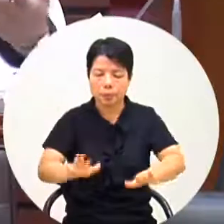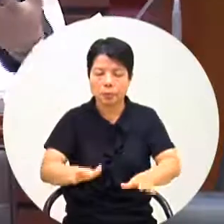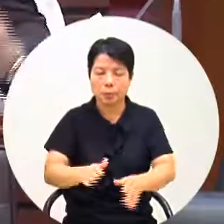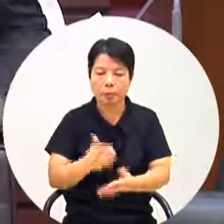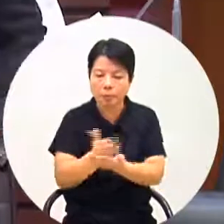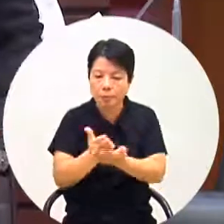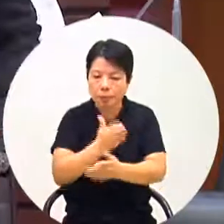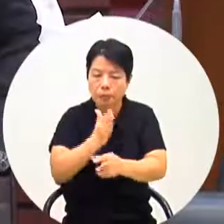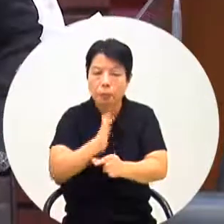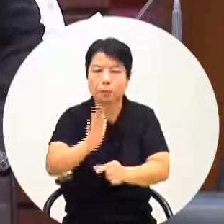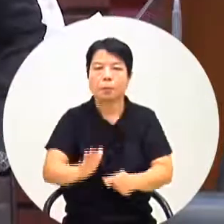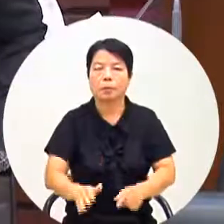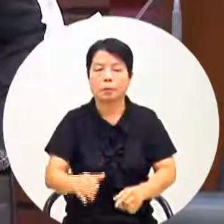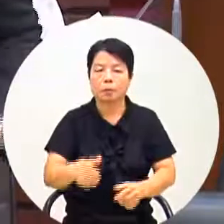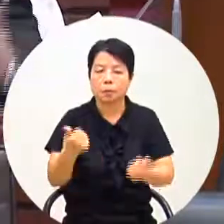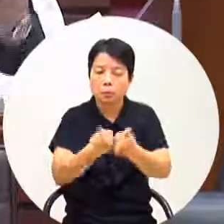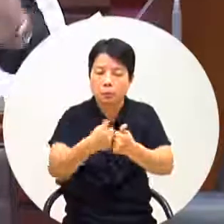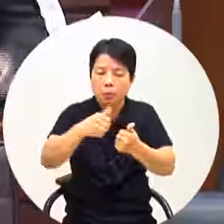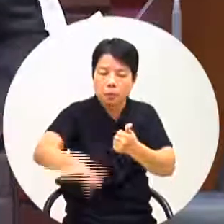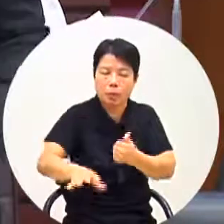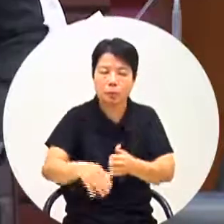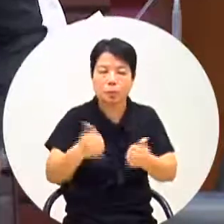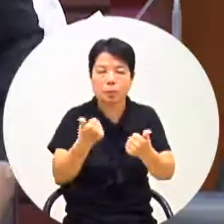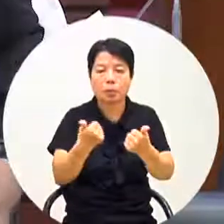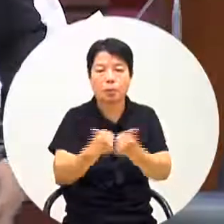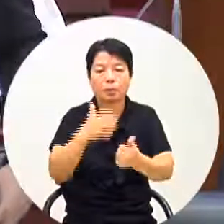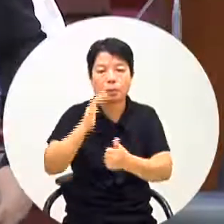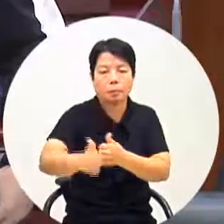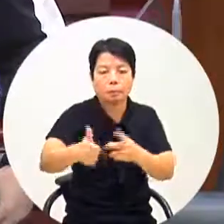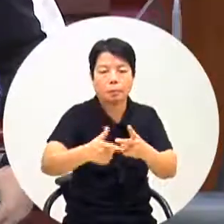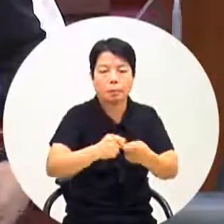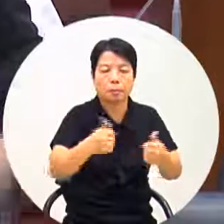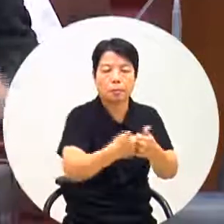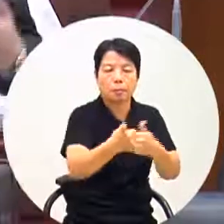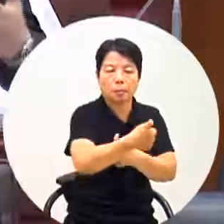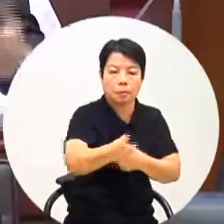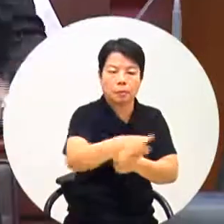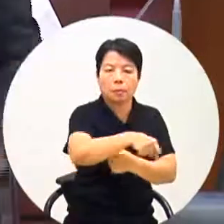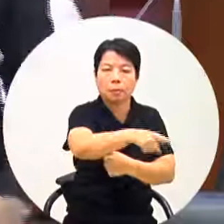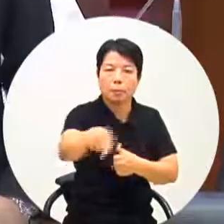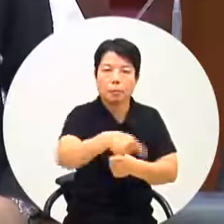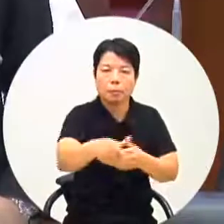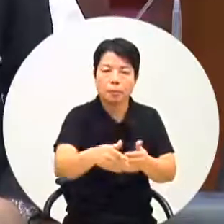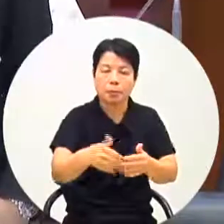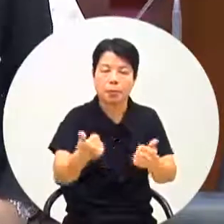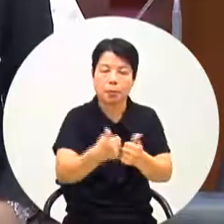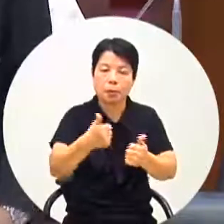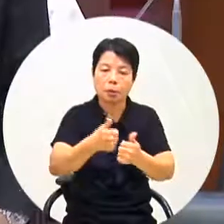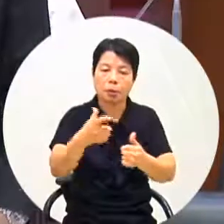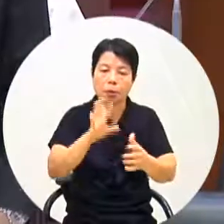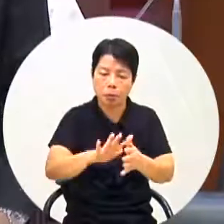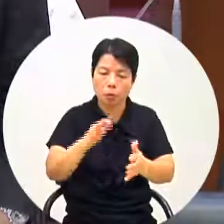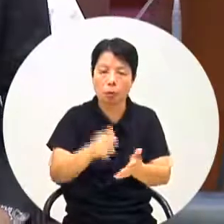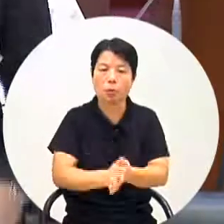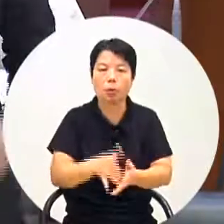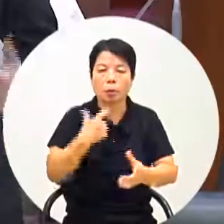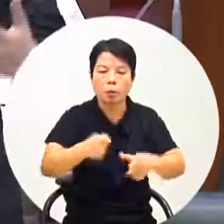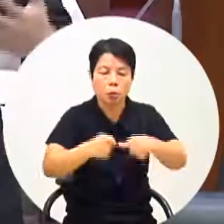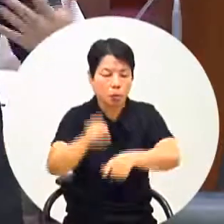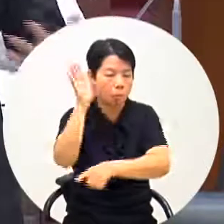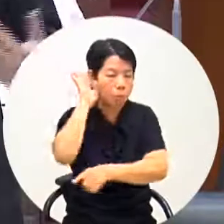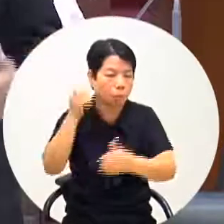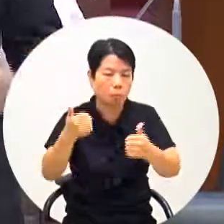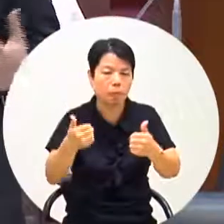而且 我知道议会这边包括议长、包括议员，还有其他的几位议员也在议会有开过两次的公听会。我想这